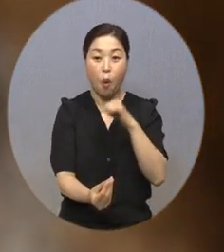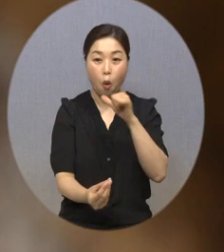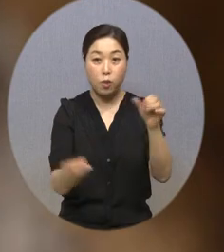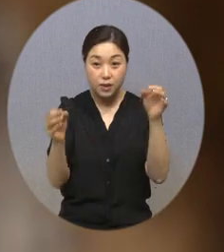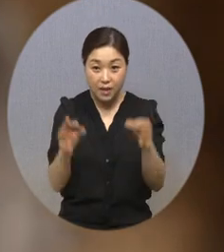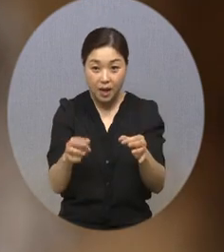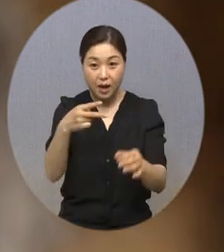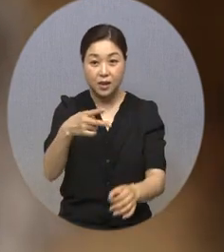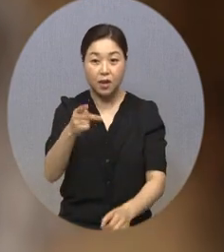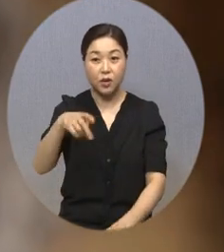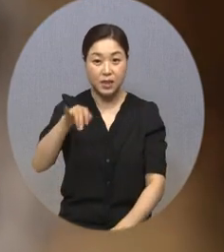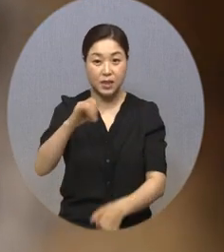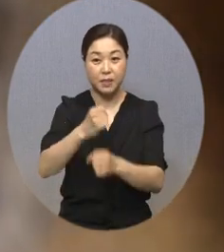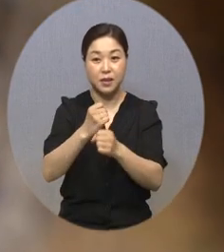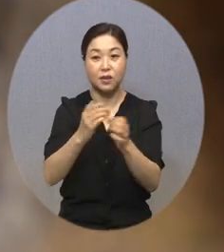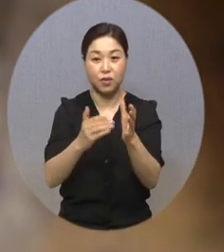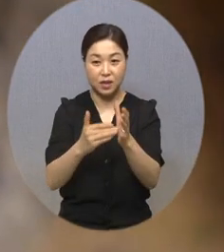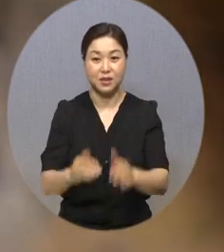쉽죠